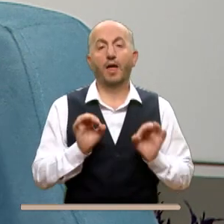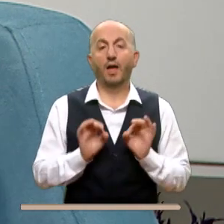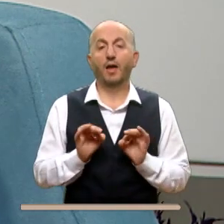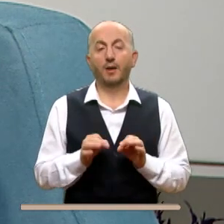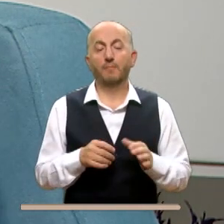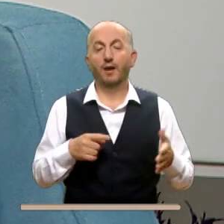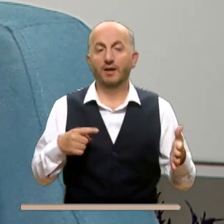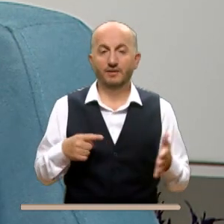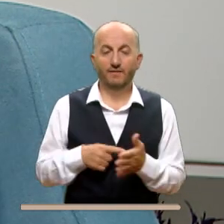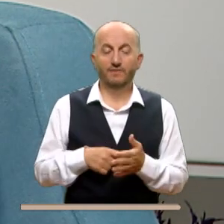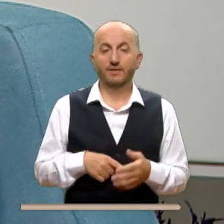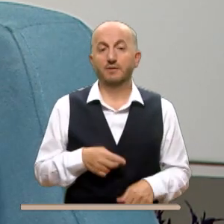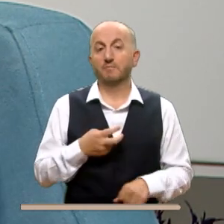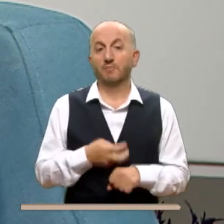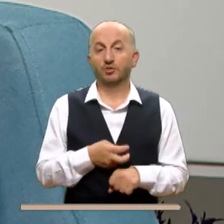idealleriyle, başarılarıyla